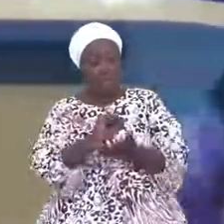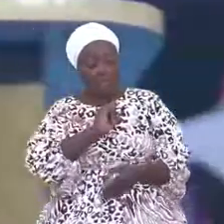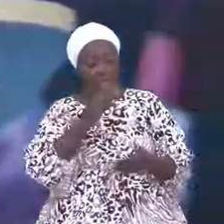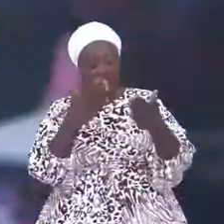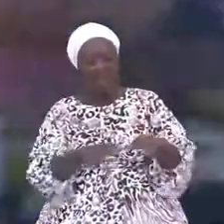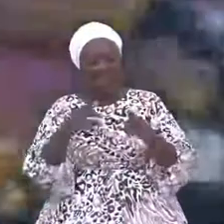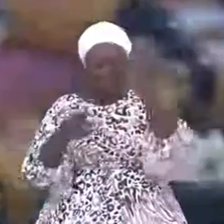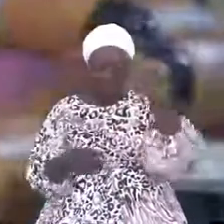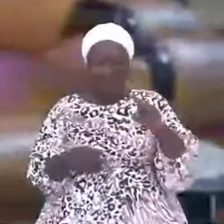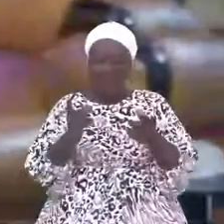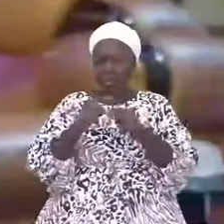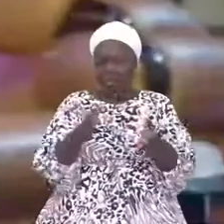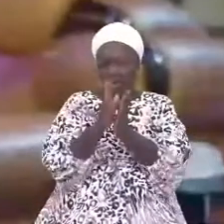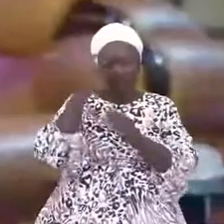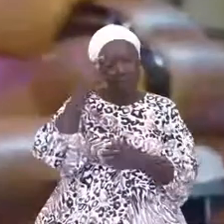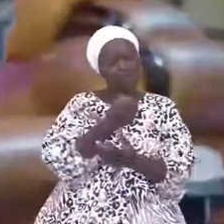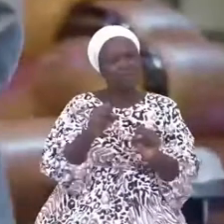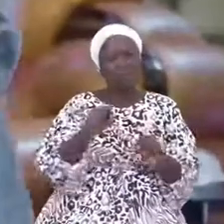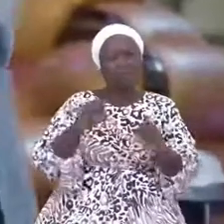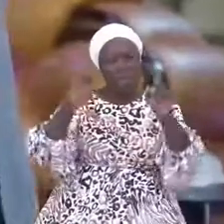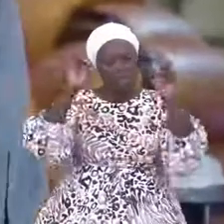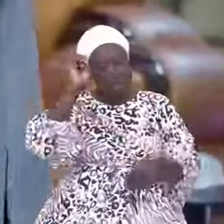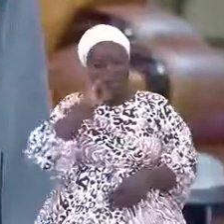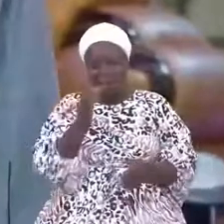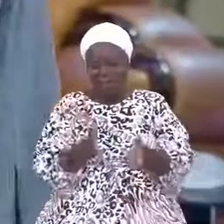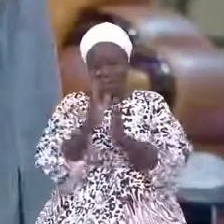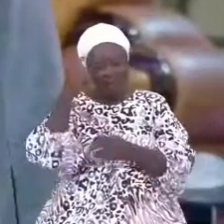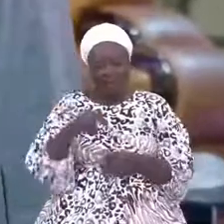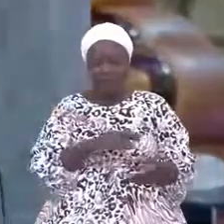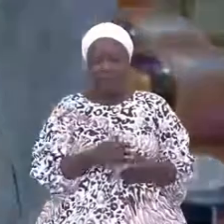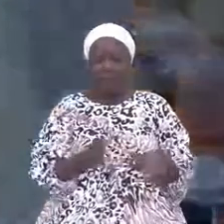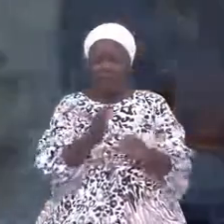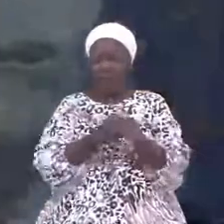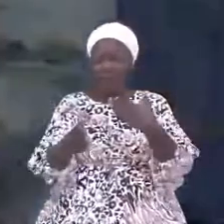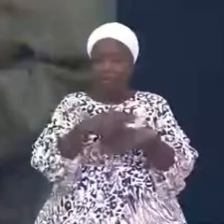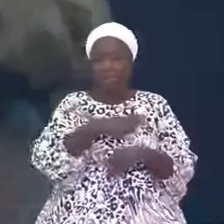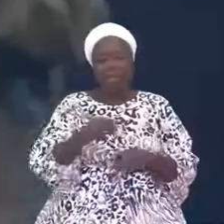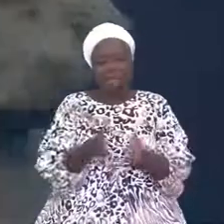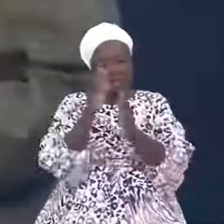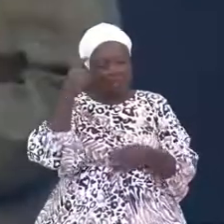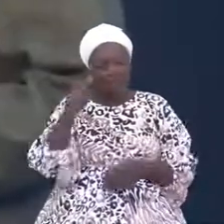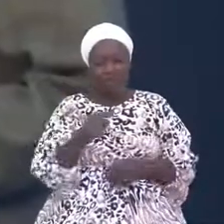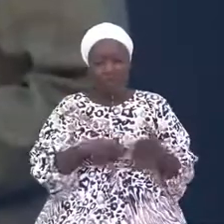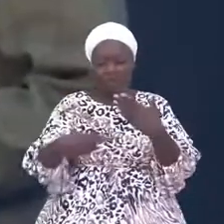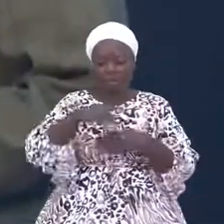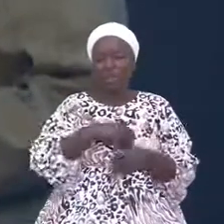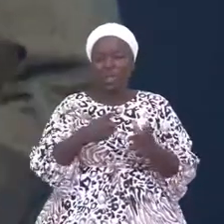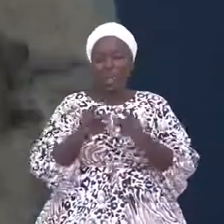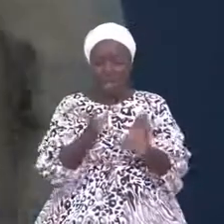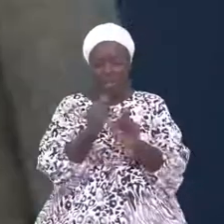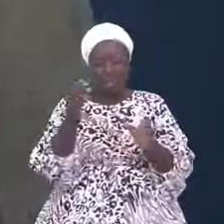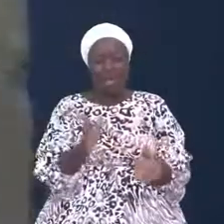résurrection. C'est celui pour qui je suis mort. Il demande le salut. Il demande le rétablissement. Il